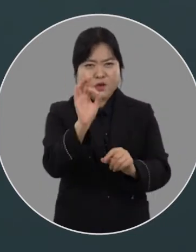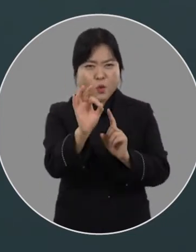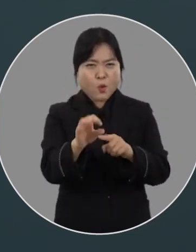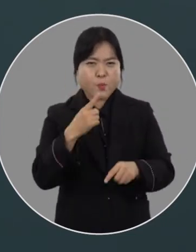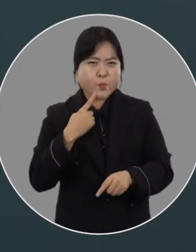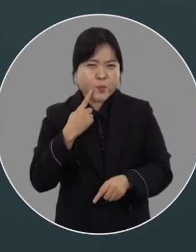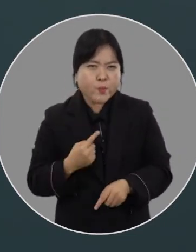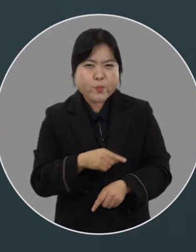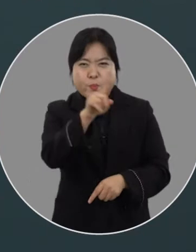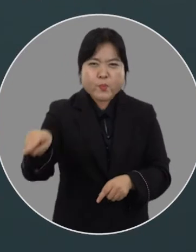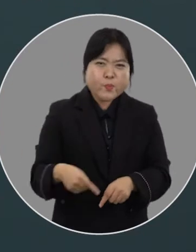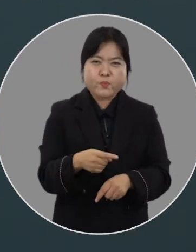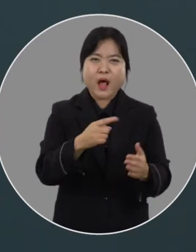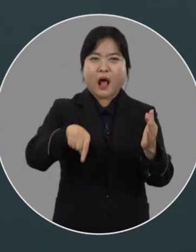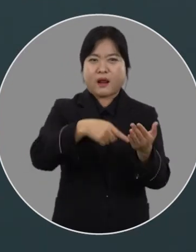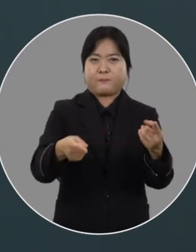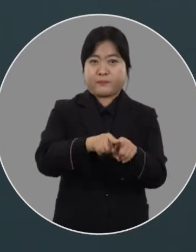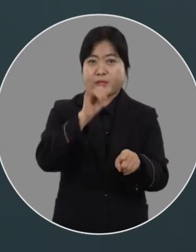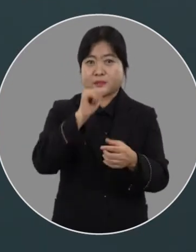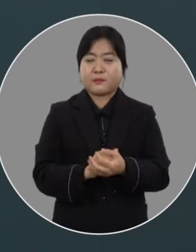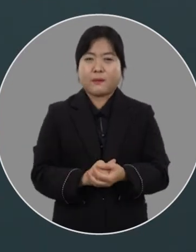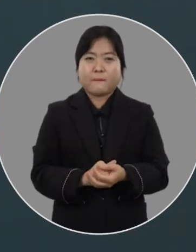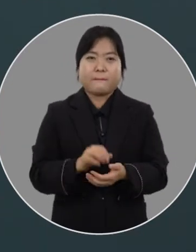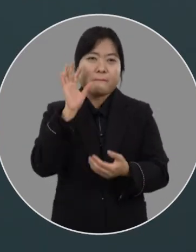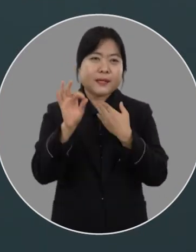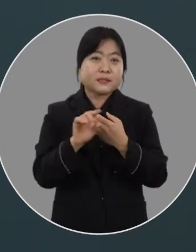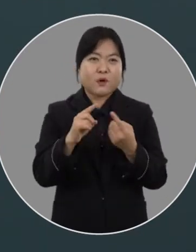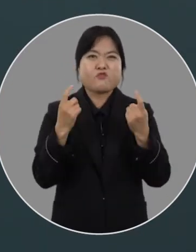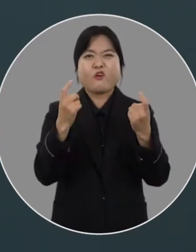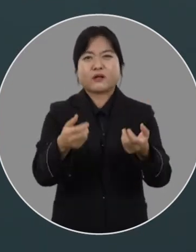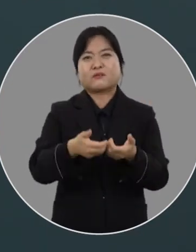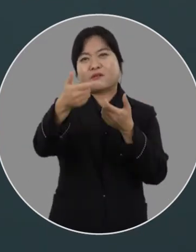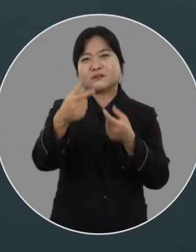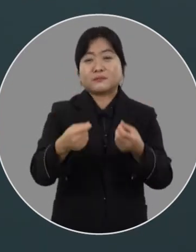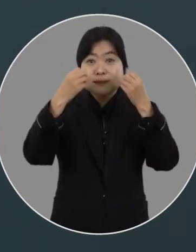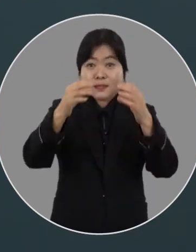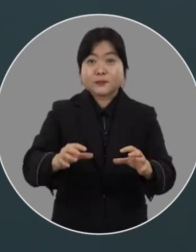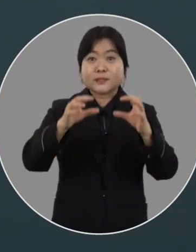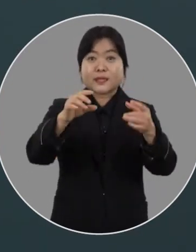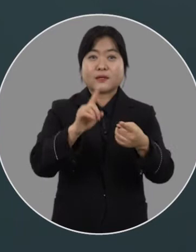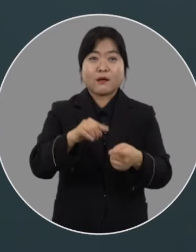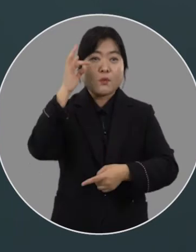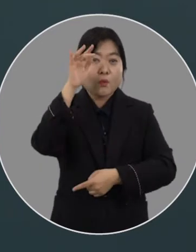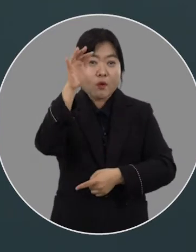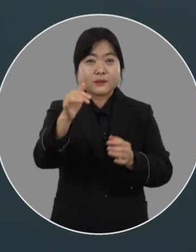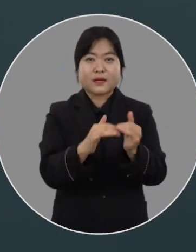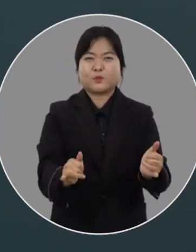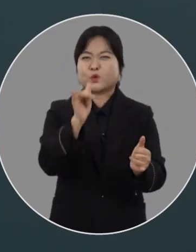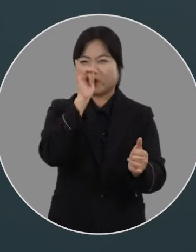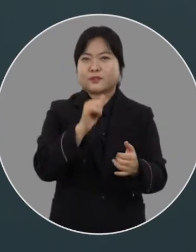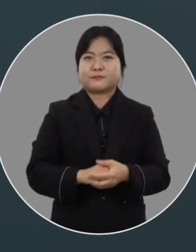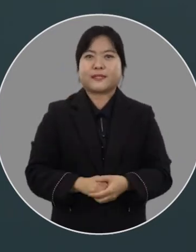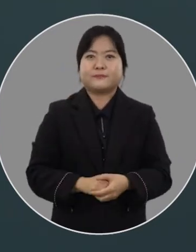돈을 차지하기 위한 욕심들도 그 안에 있었고요. 마치 여행을 떠나는 것처럼 새로운 세계에 대한 동경을 가지고 있는